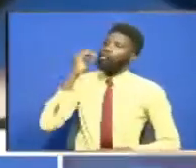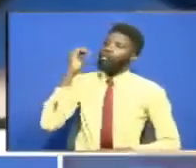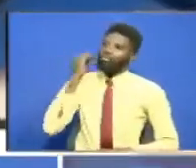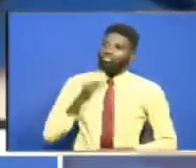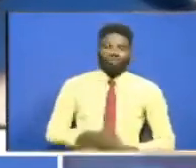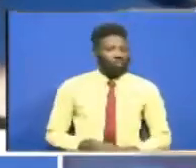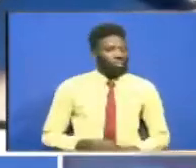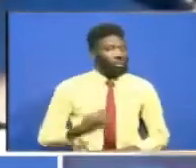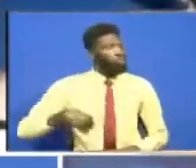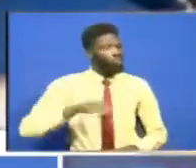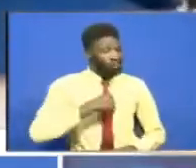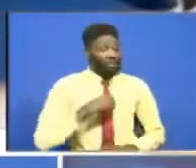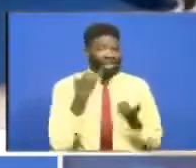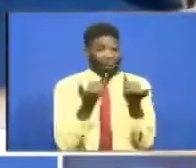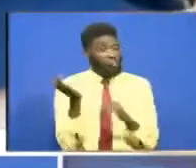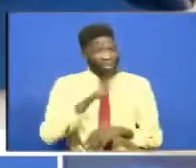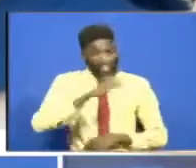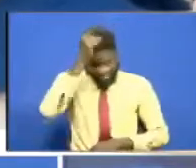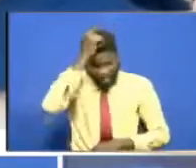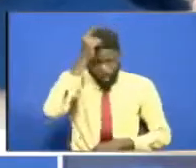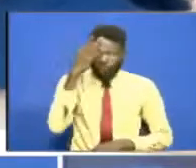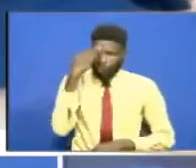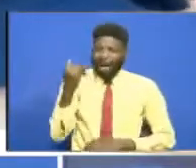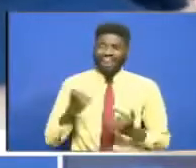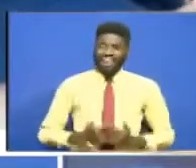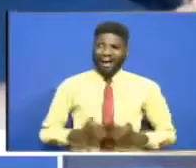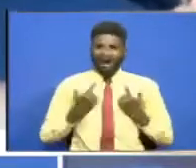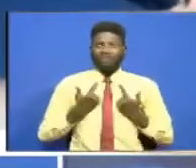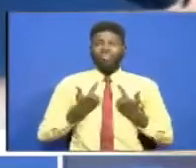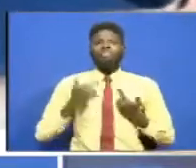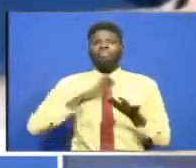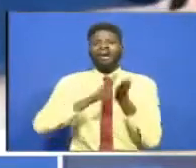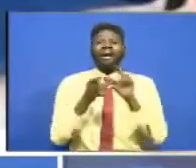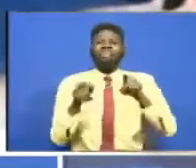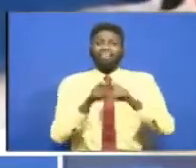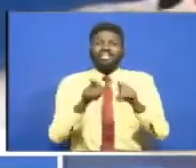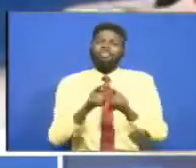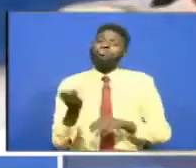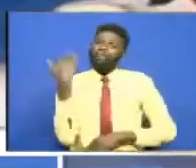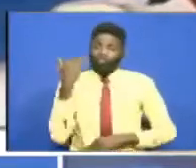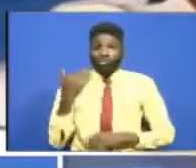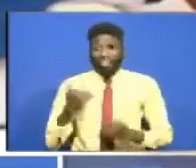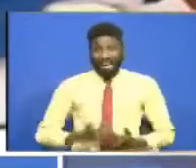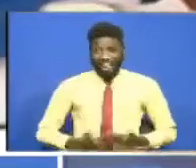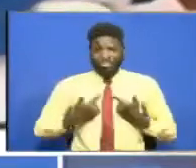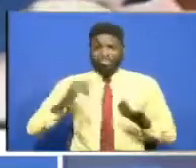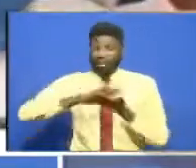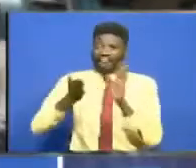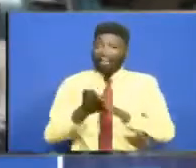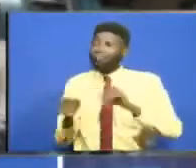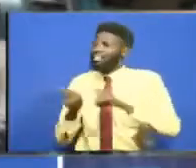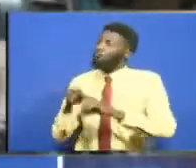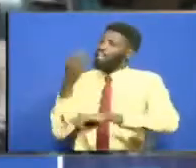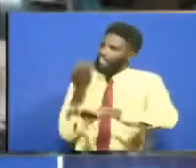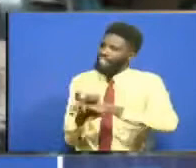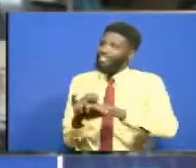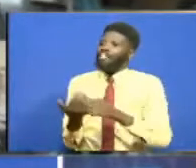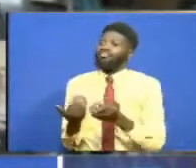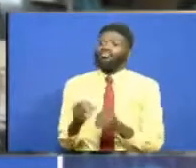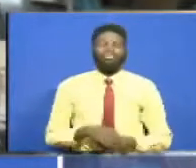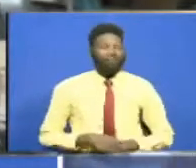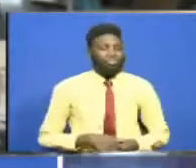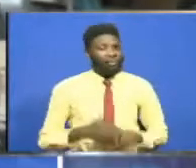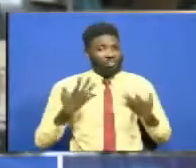turudi maushago, juu maisha sasa imerudi sasa tena kwenye ilikuwa. Maisha imekuwa ngumu tena sasa tumeona hivyo. These SBA